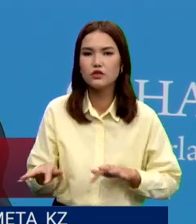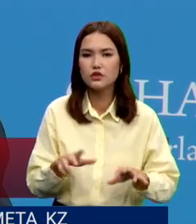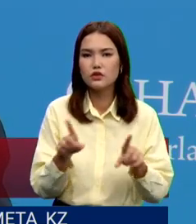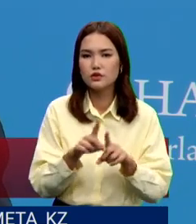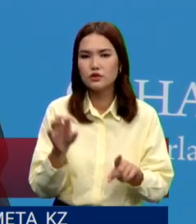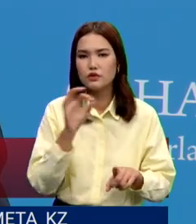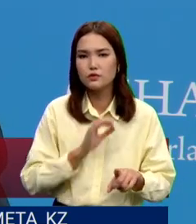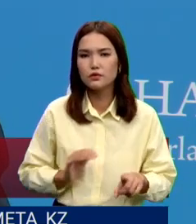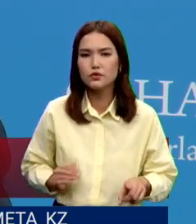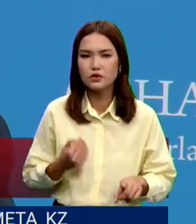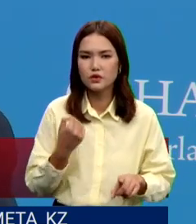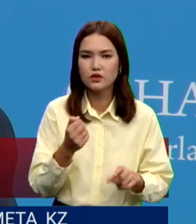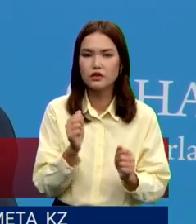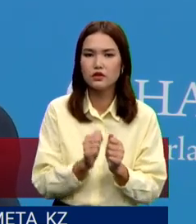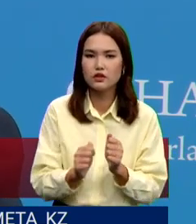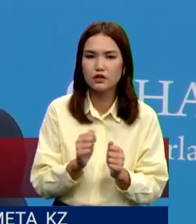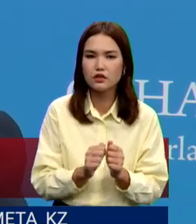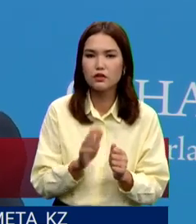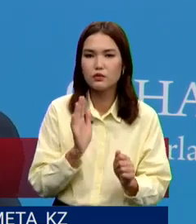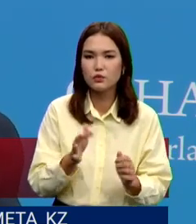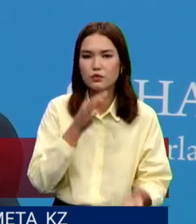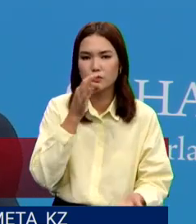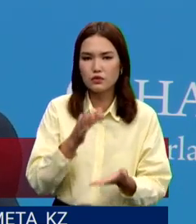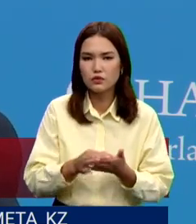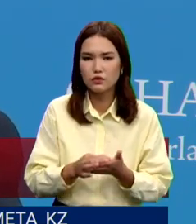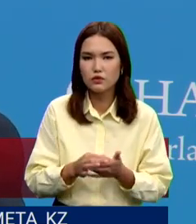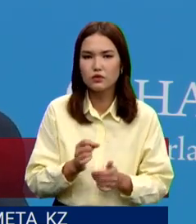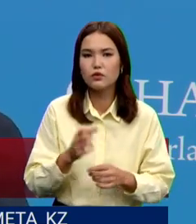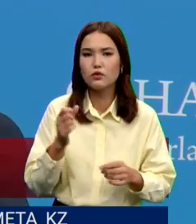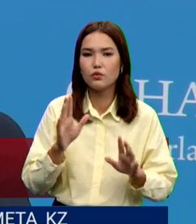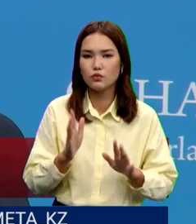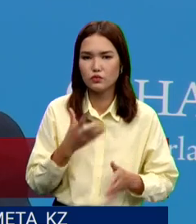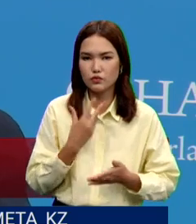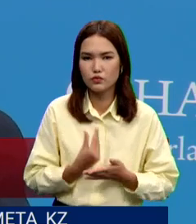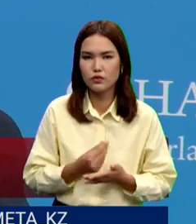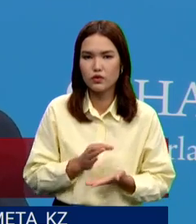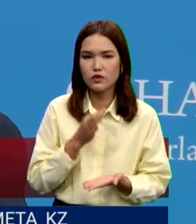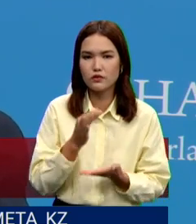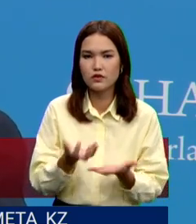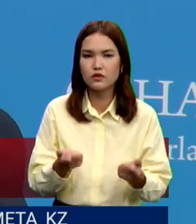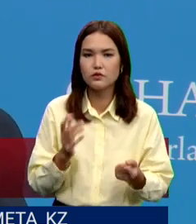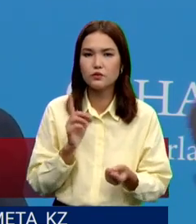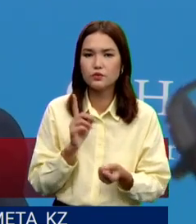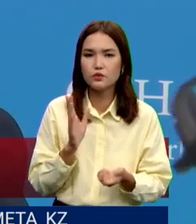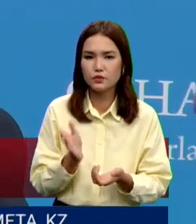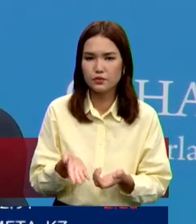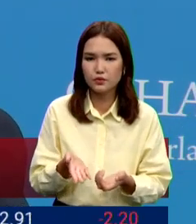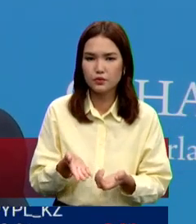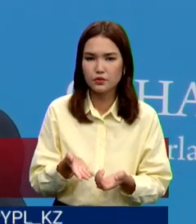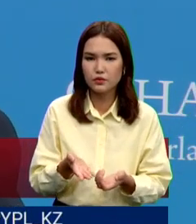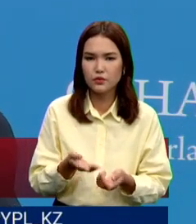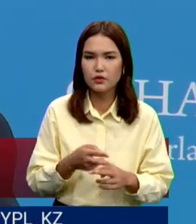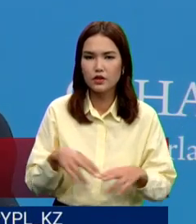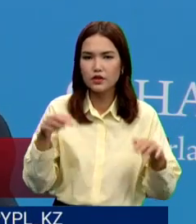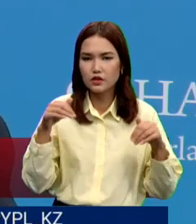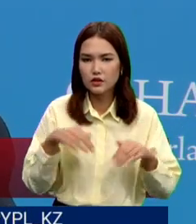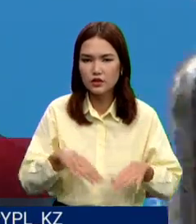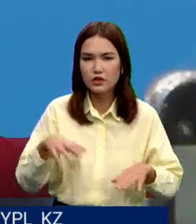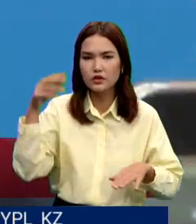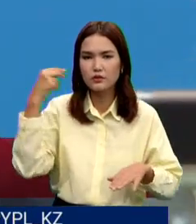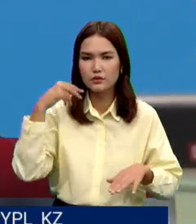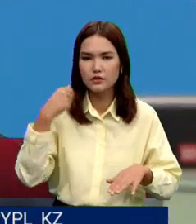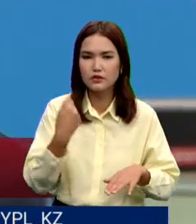выдвигаться по одномандатным округам, готовили своих претендентов в маслихаты. То есть заранее, вот столько времени для того, чтобы провести